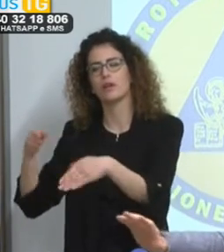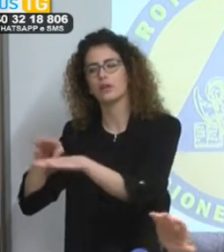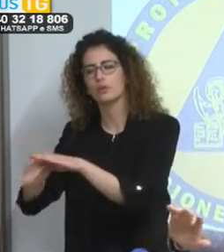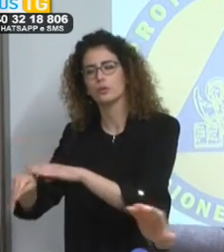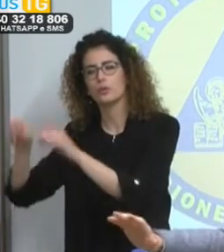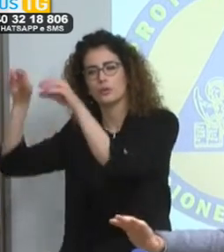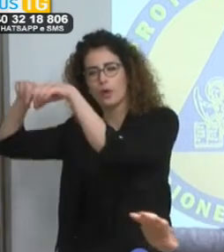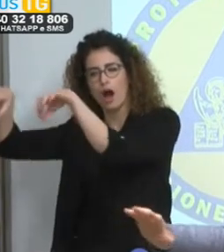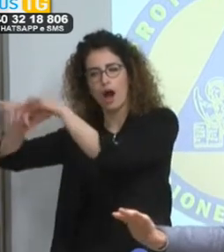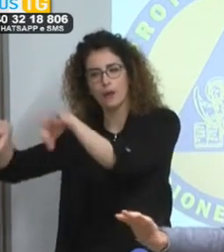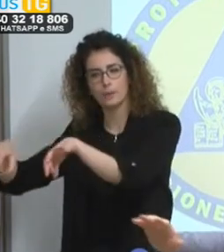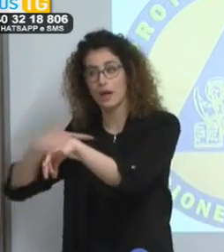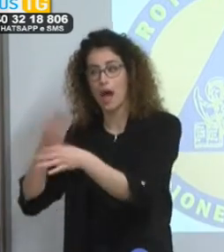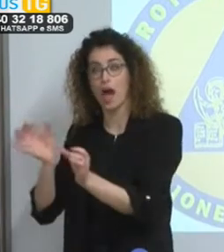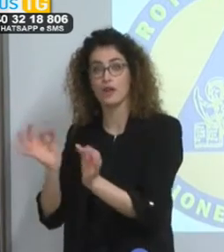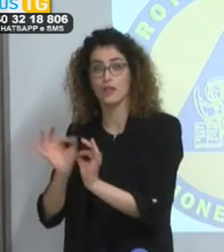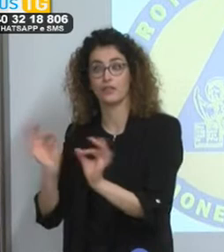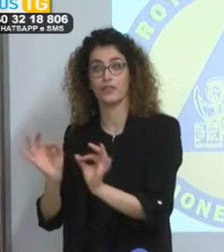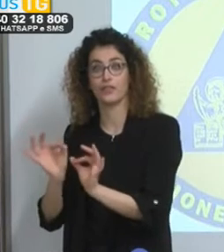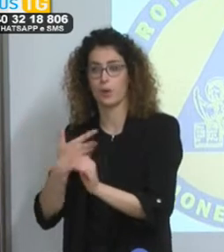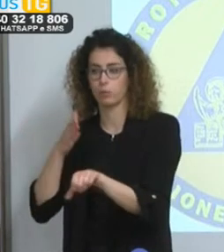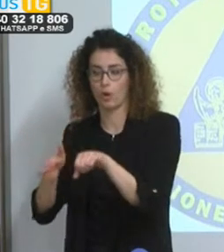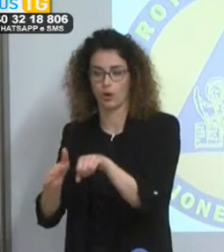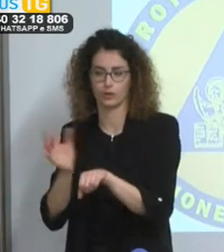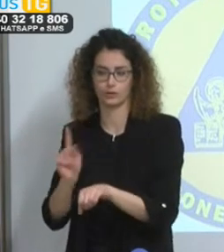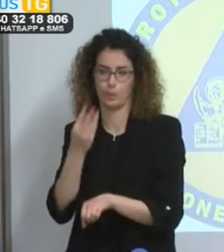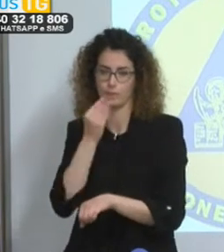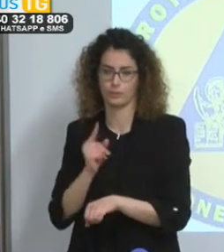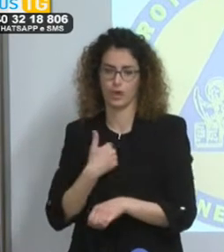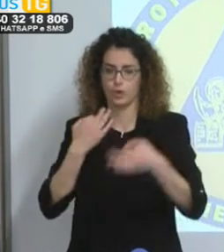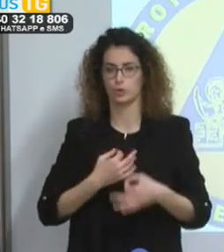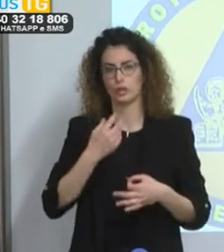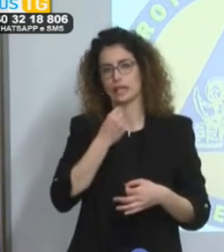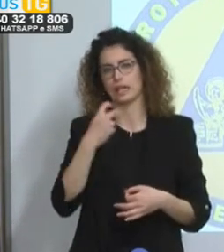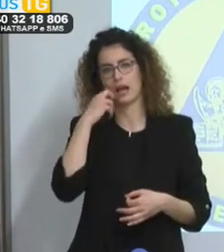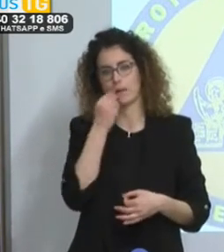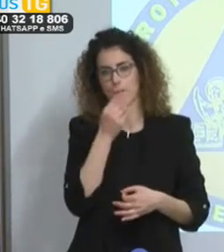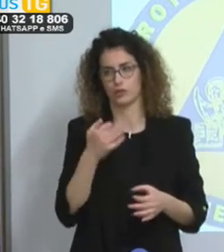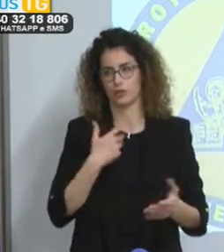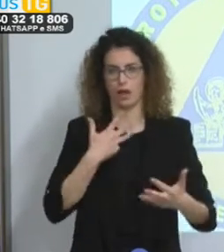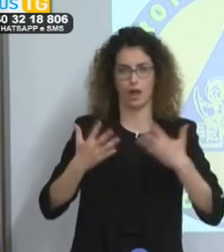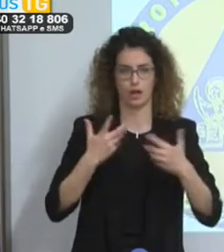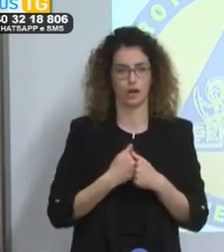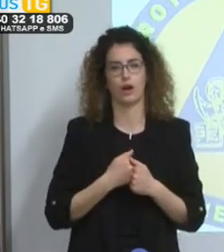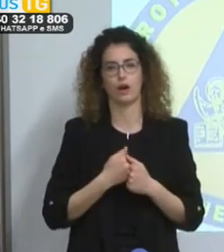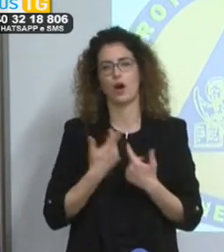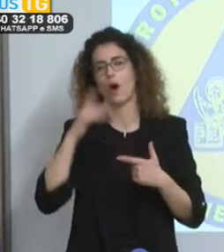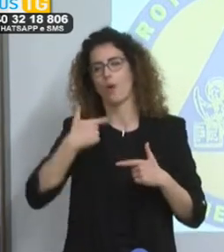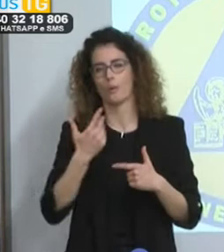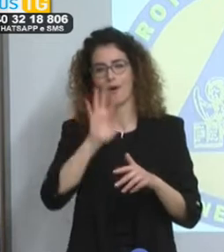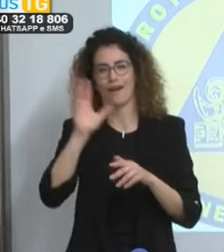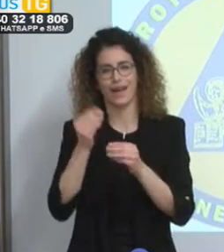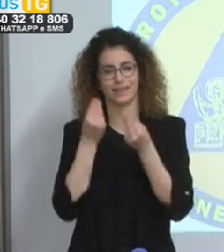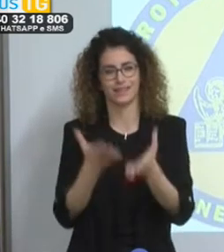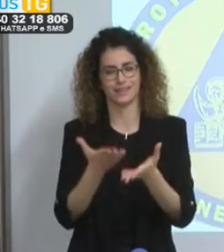troppo freschi, non si possono tagliare e mangiare. Adesso tutti i vegani si agitano, vabbè. Un giorno farò un esempio vegano.